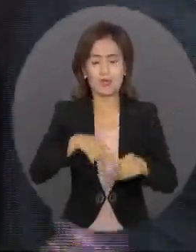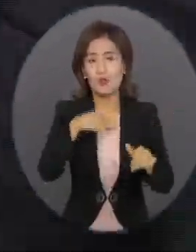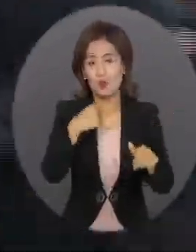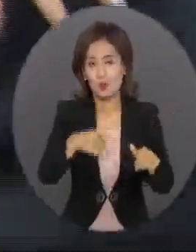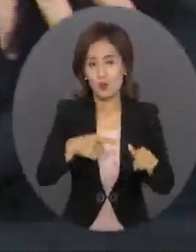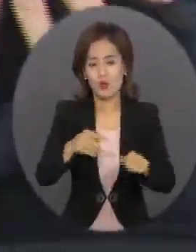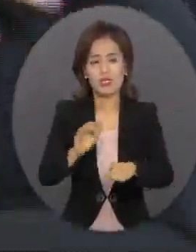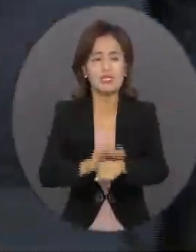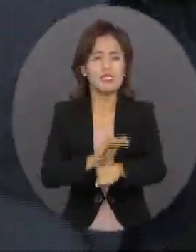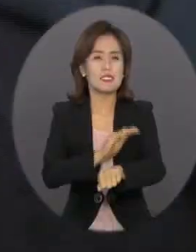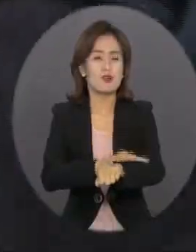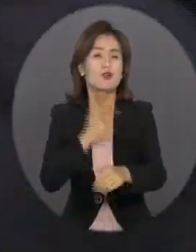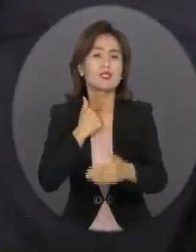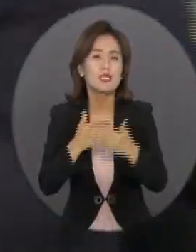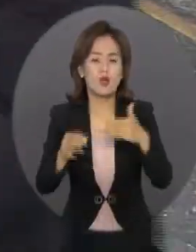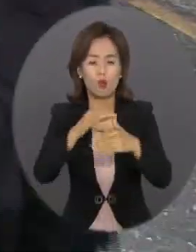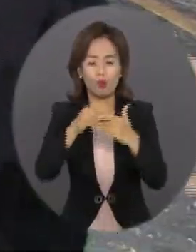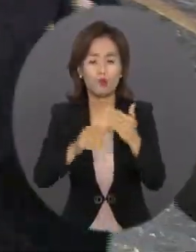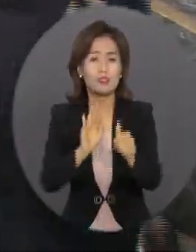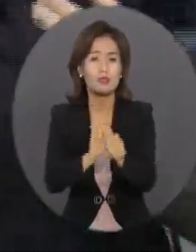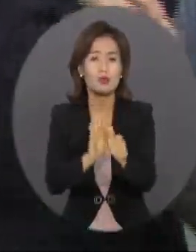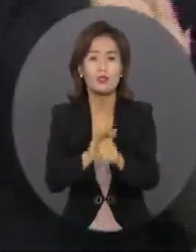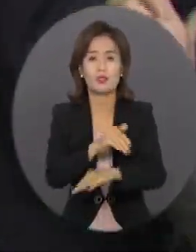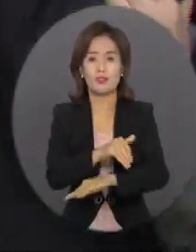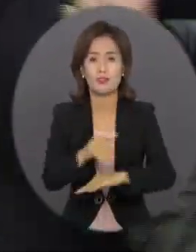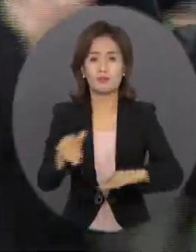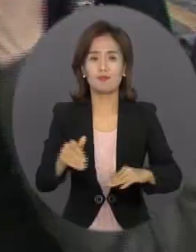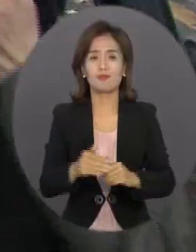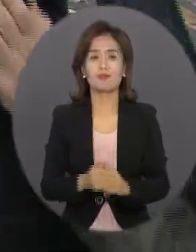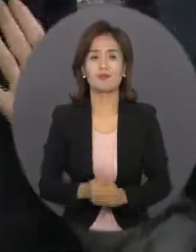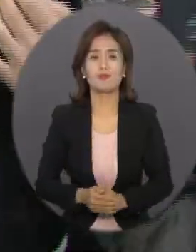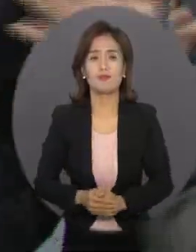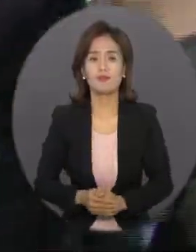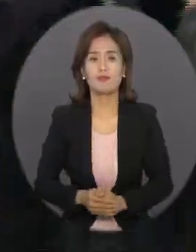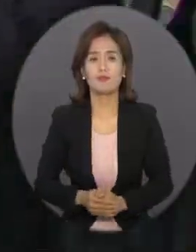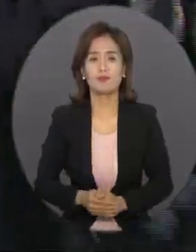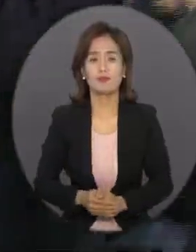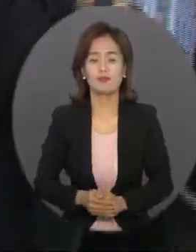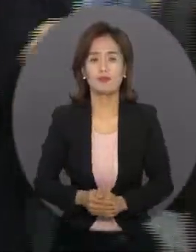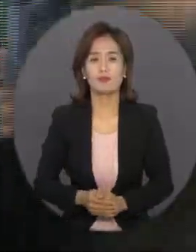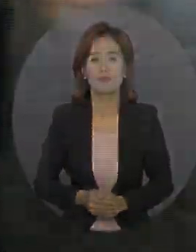안전교육과 진로체험 프로그램 등을 지원한다는 계획입니다. MBC 뉴스 이다현입니다.